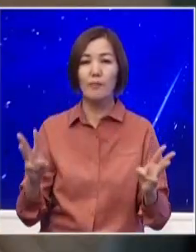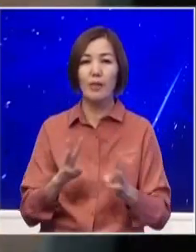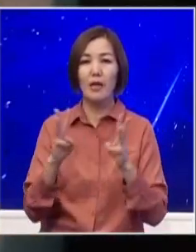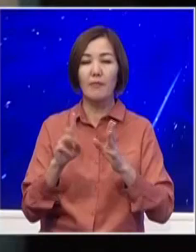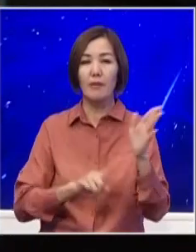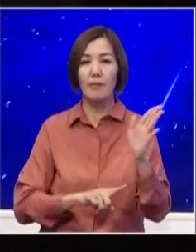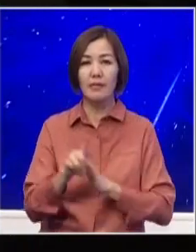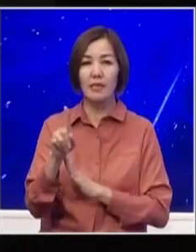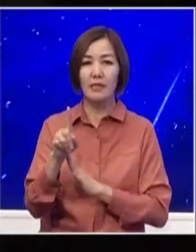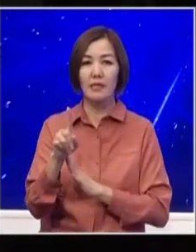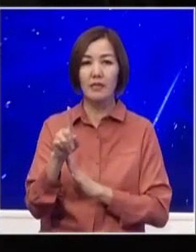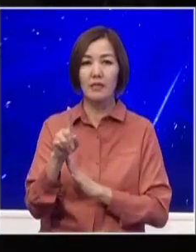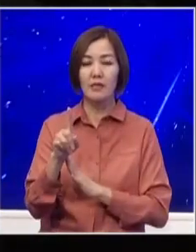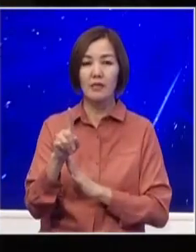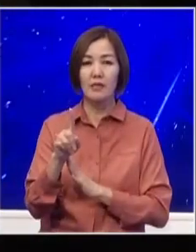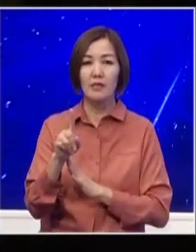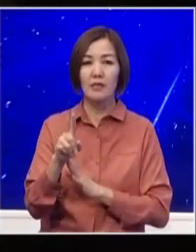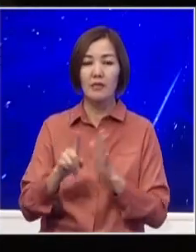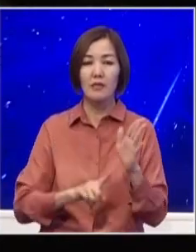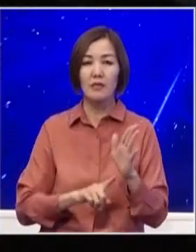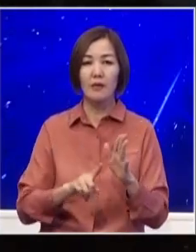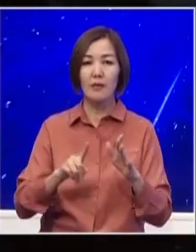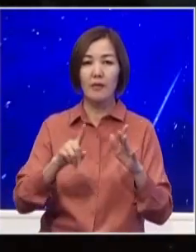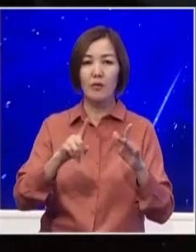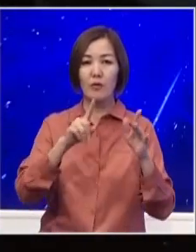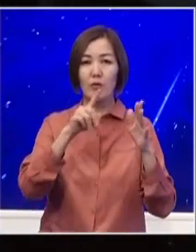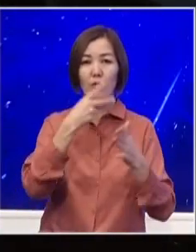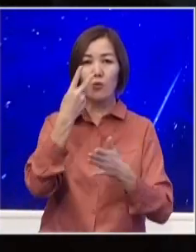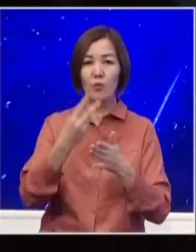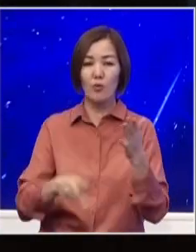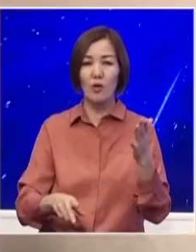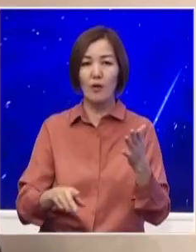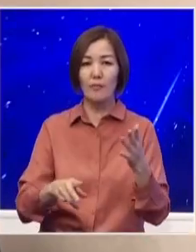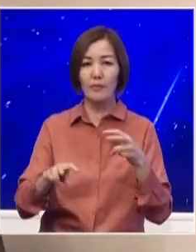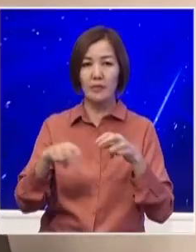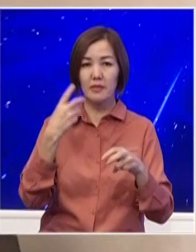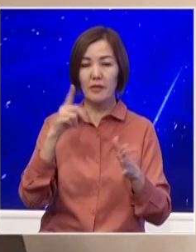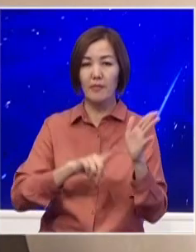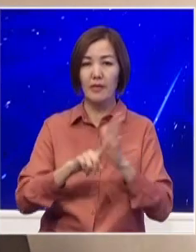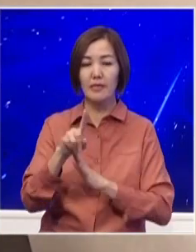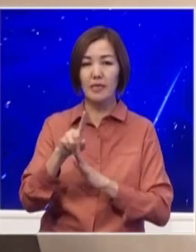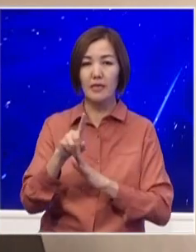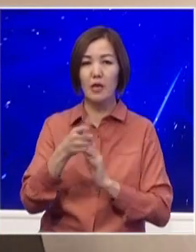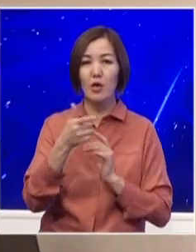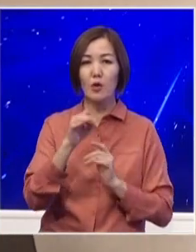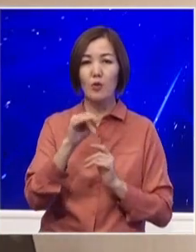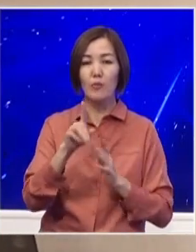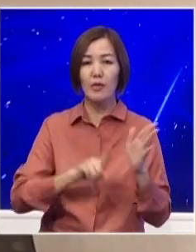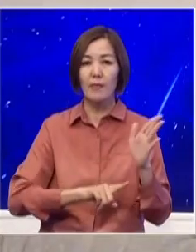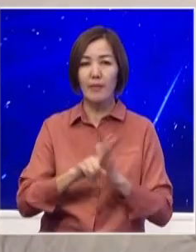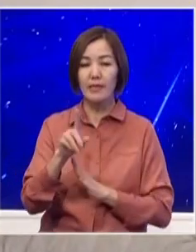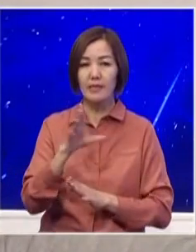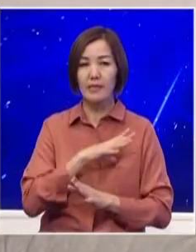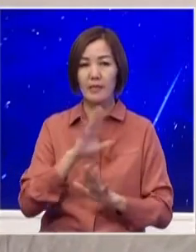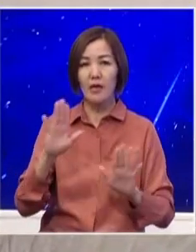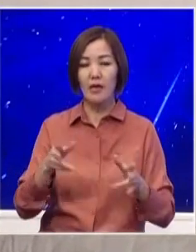здесь все потрескалось, вот это все уже начали падать, вот эти все горящие фрагменты. Гүлмира Қоқымбаева басынан өткен